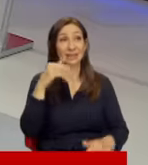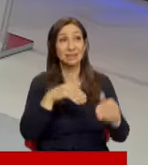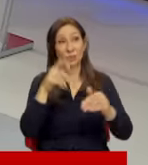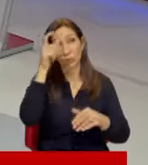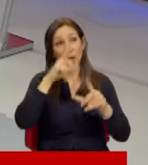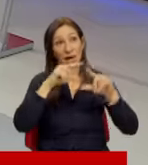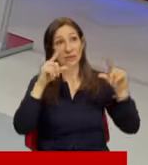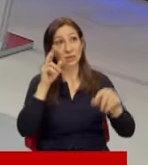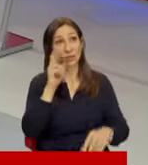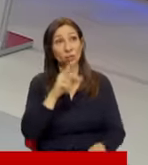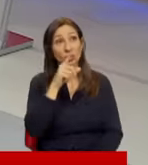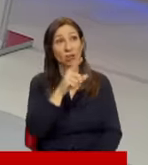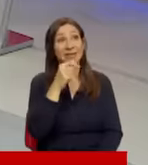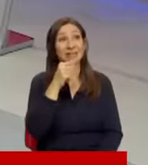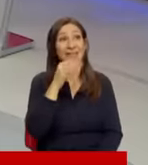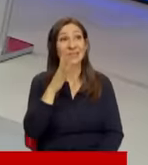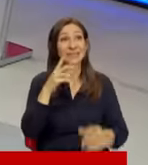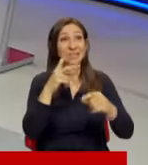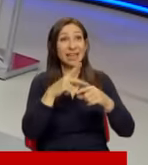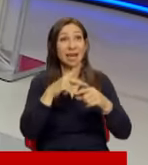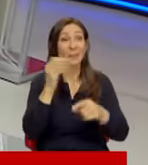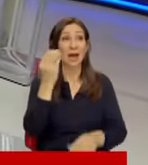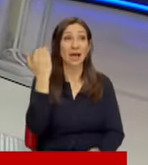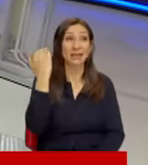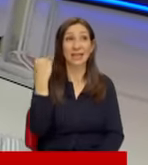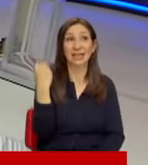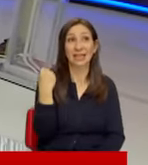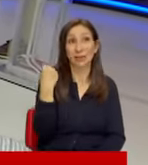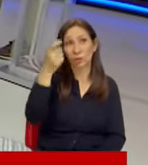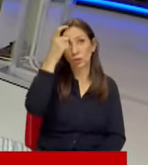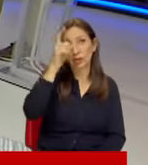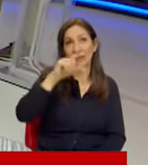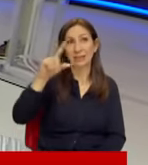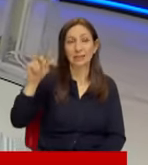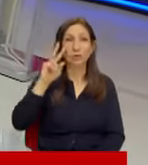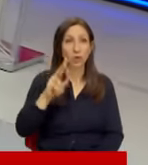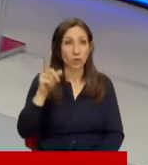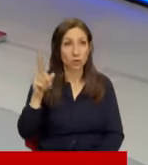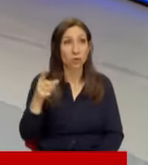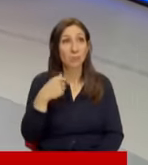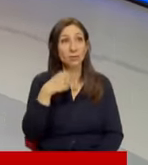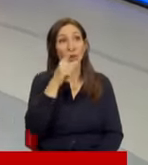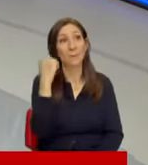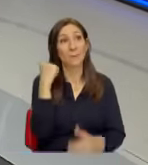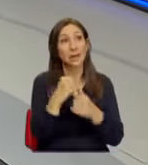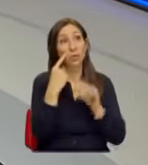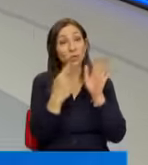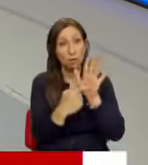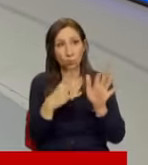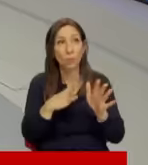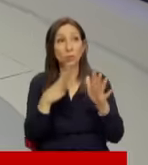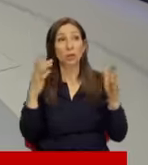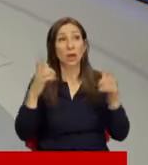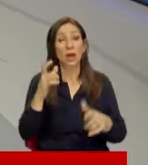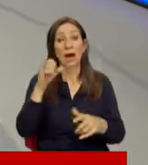seçimlerinin Türkiye haritasını görüyorsunuz. Deniz Zeyrek'in de hemen arkasında yeni Türkiye haritasını görüyorsunuz. Ben burayı bir kez daha göstereyim.